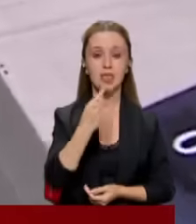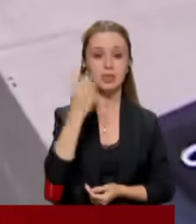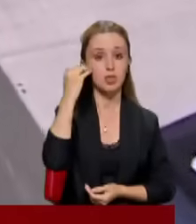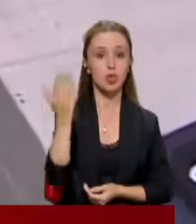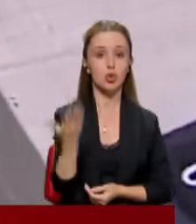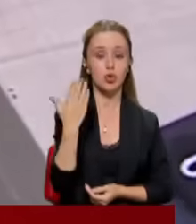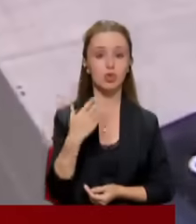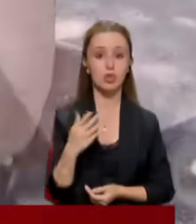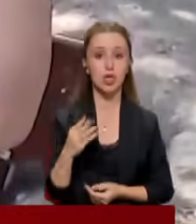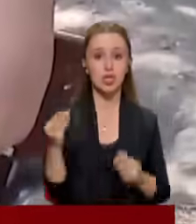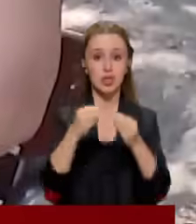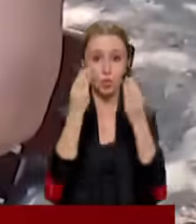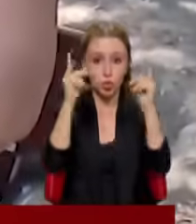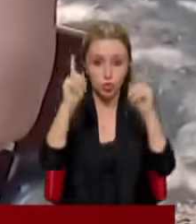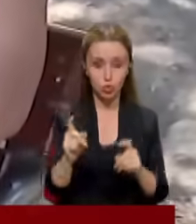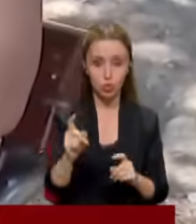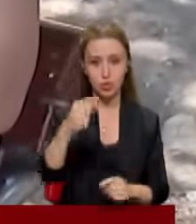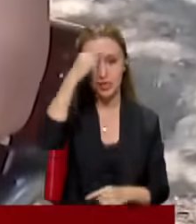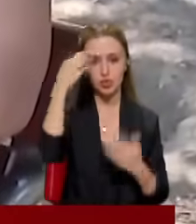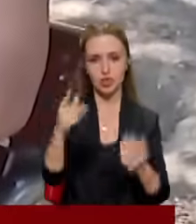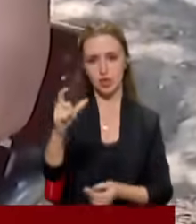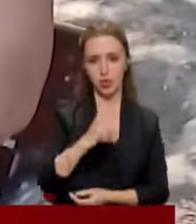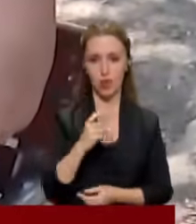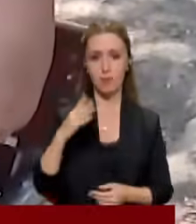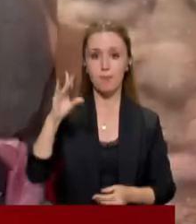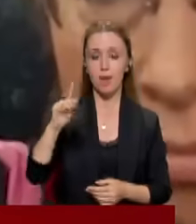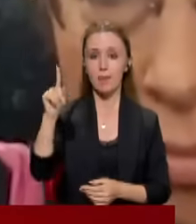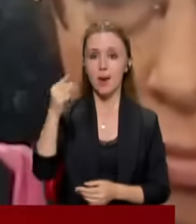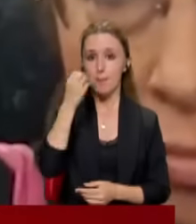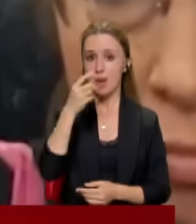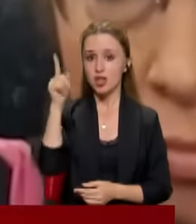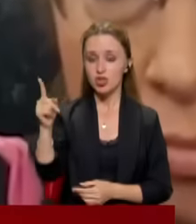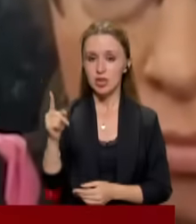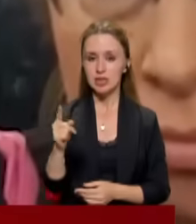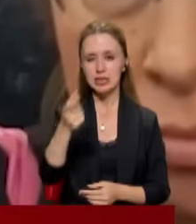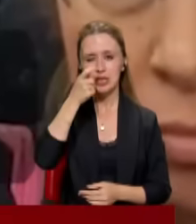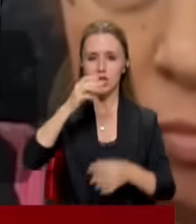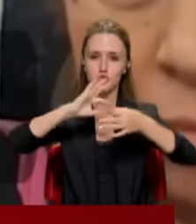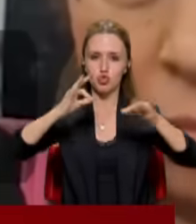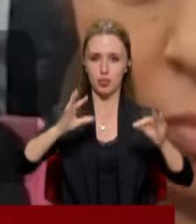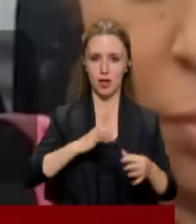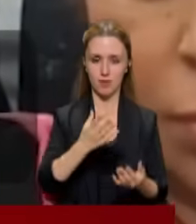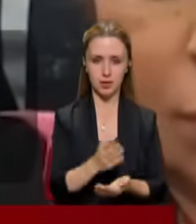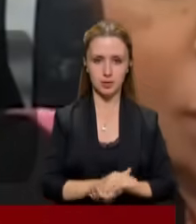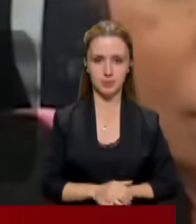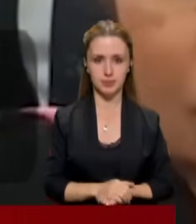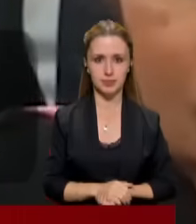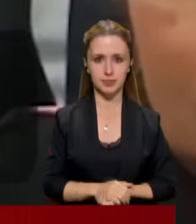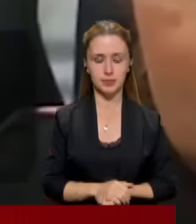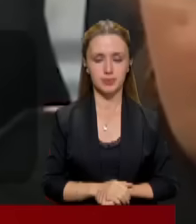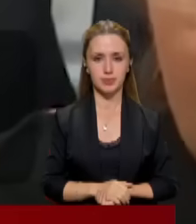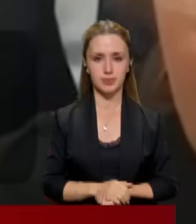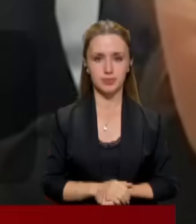yılbaşından önce bir müjde olur mu sorusuna inşallah dedi. MHP lideri ise daha temkinli kurdu cümlelerini. Zannediyorum kısa sürede de